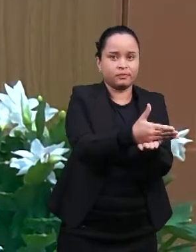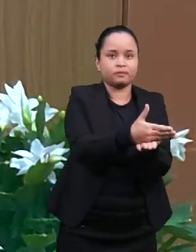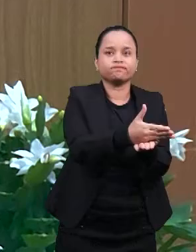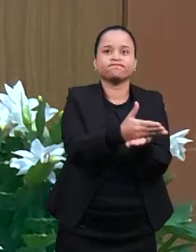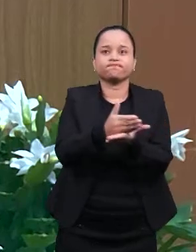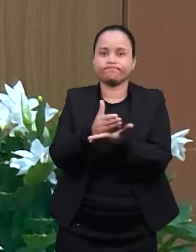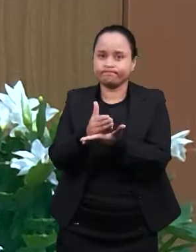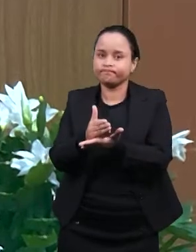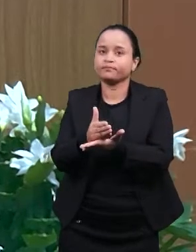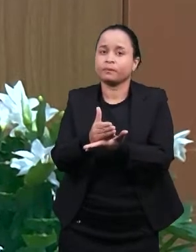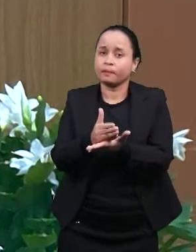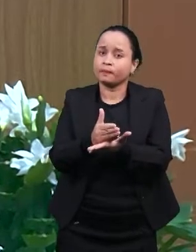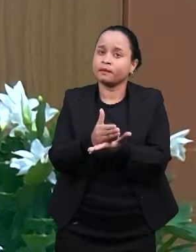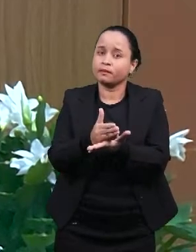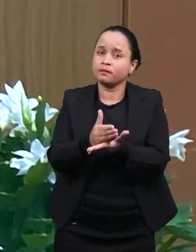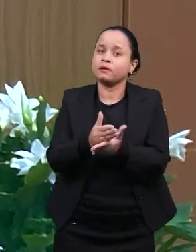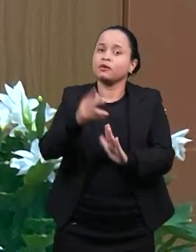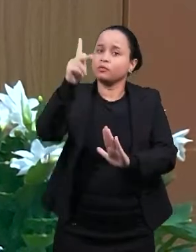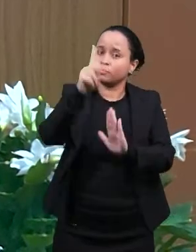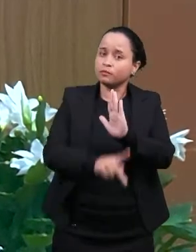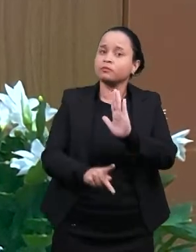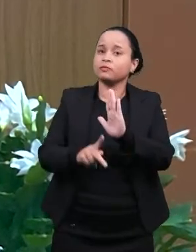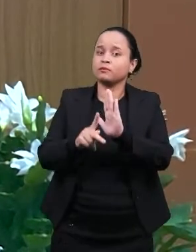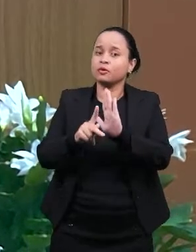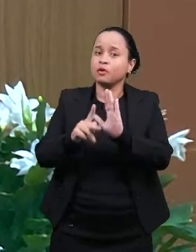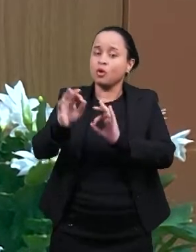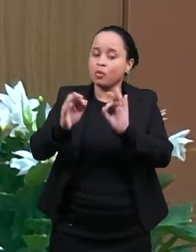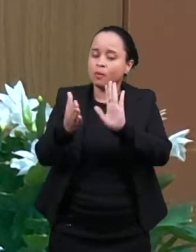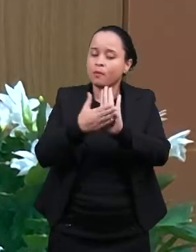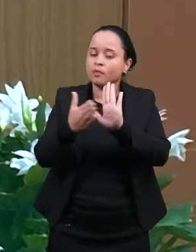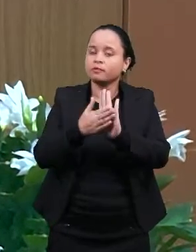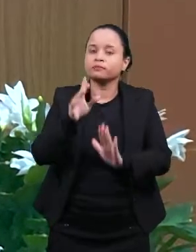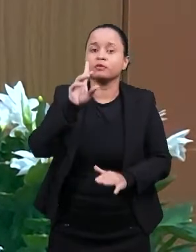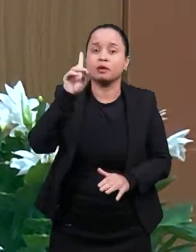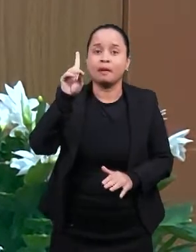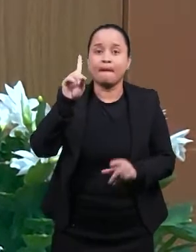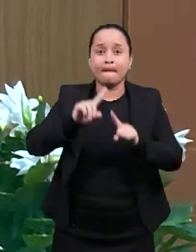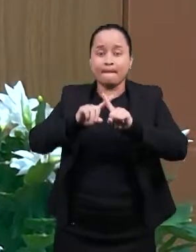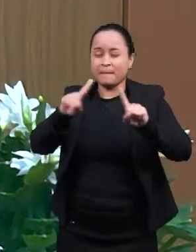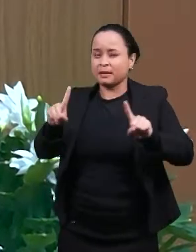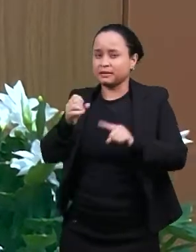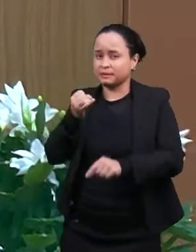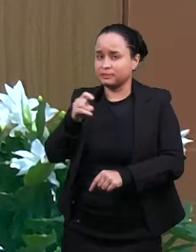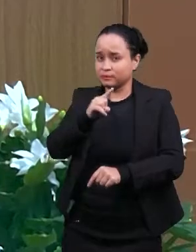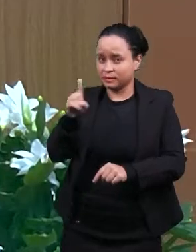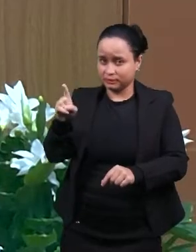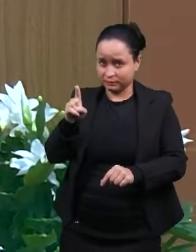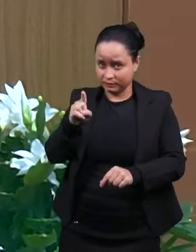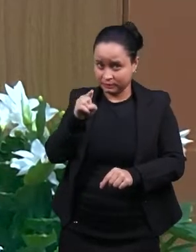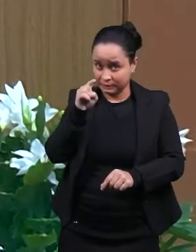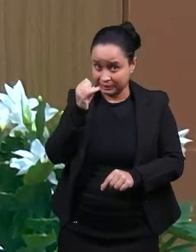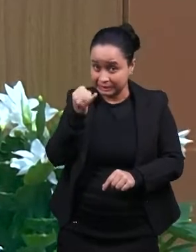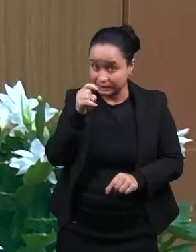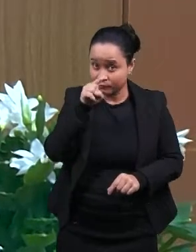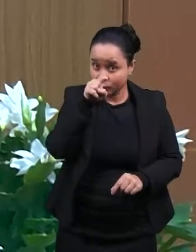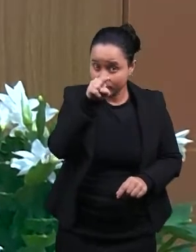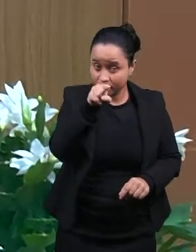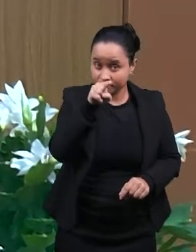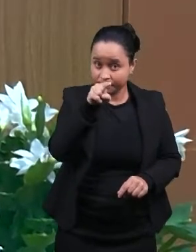Божьего. И когда он выходит из Божьего проекта, он способен на все. Но если ты только откроешь двери,